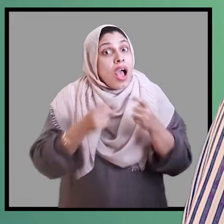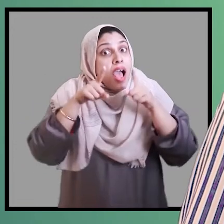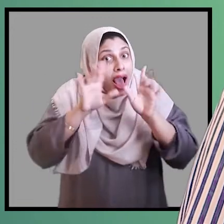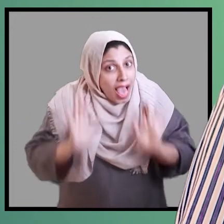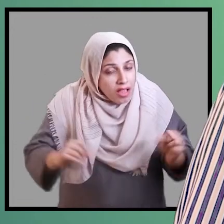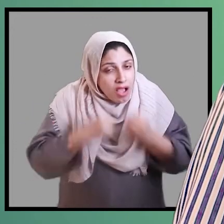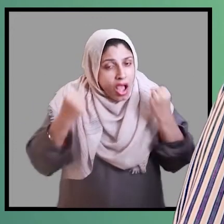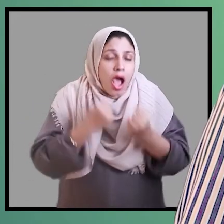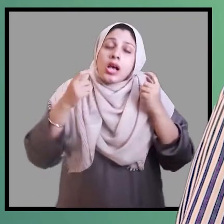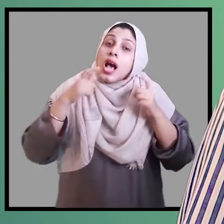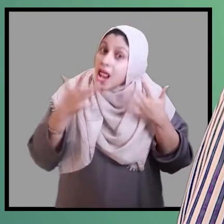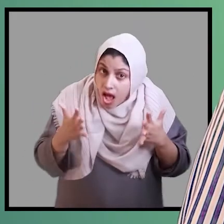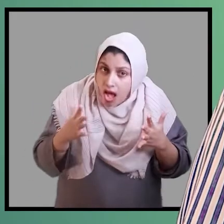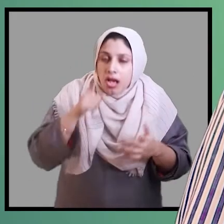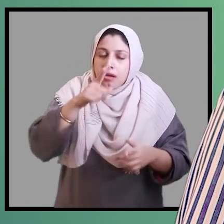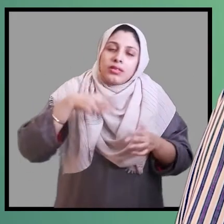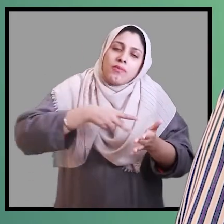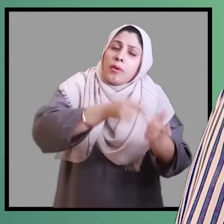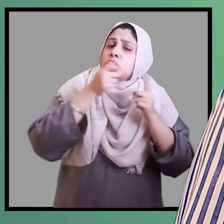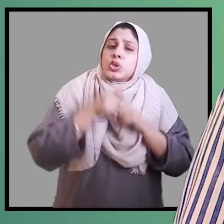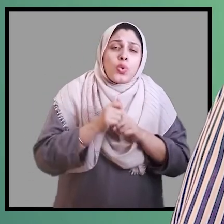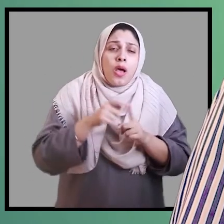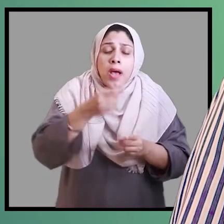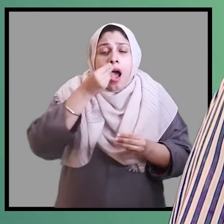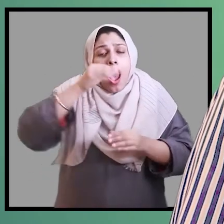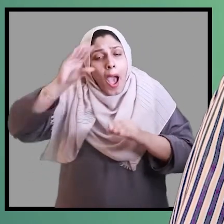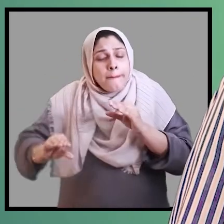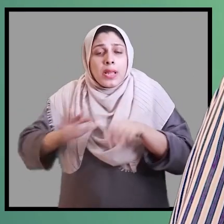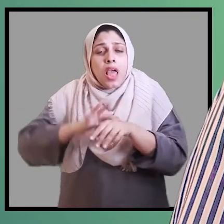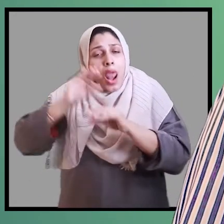एक मैसेज है कि एक्सरसाइज